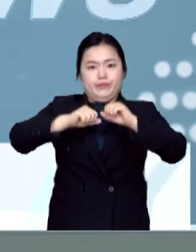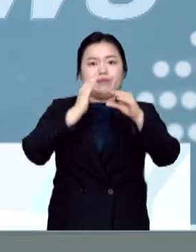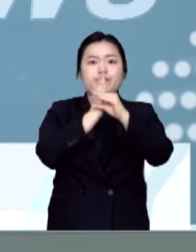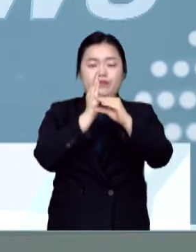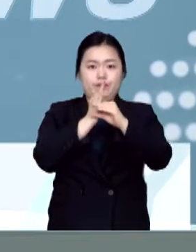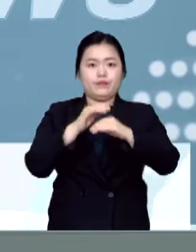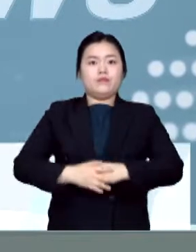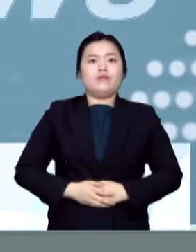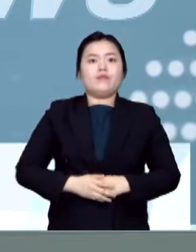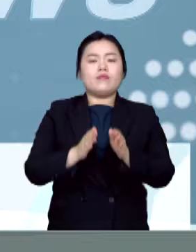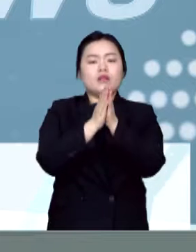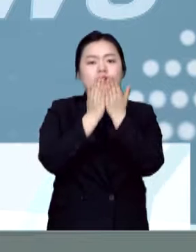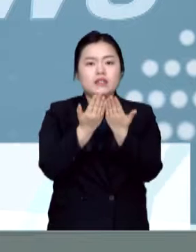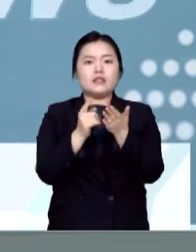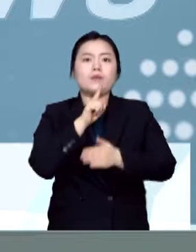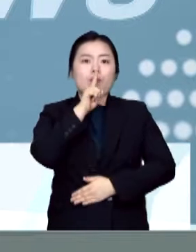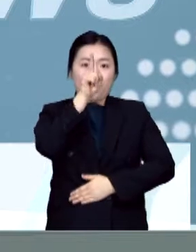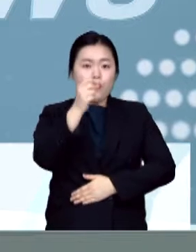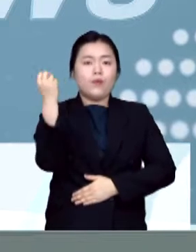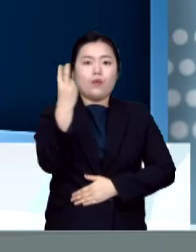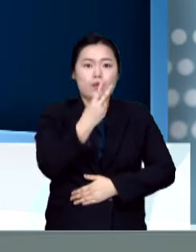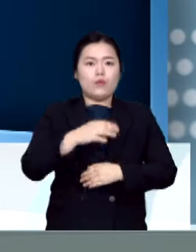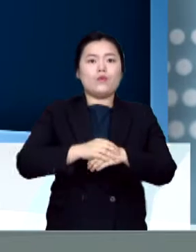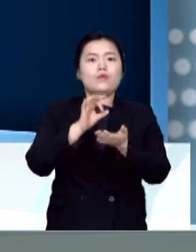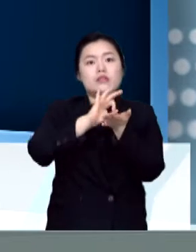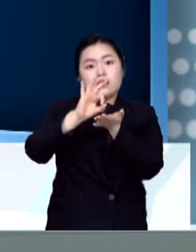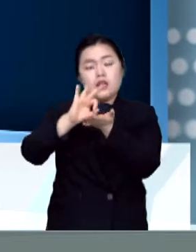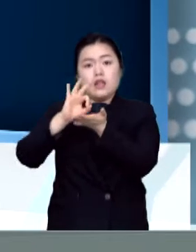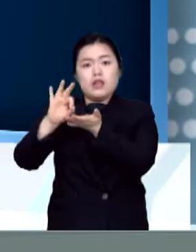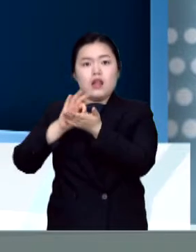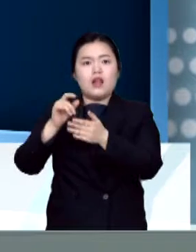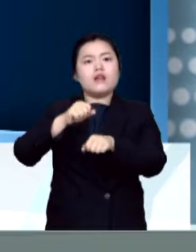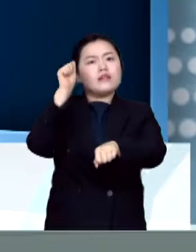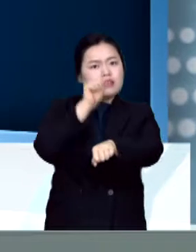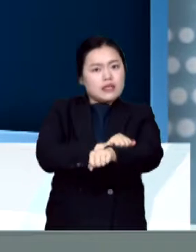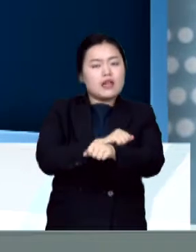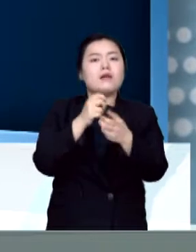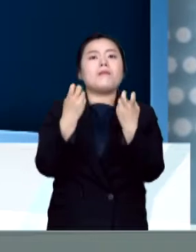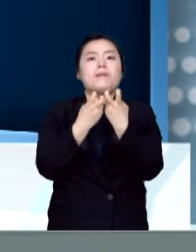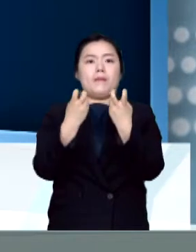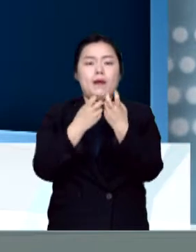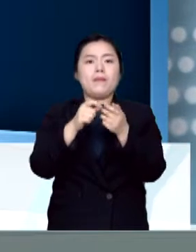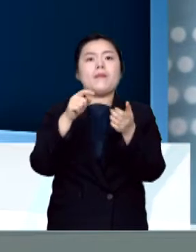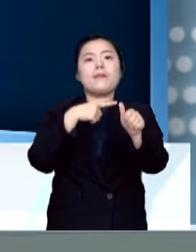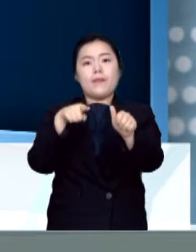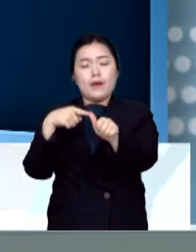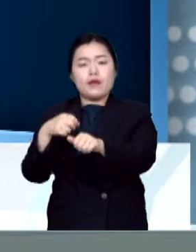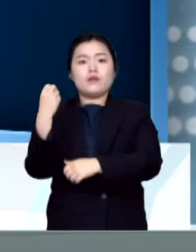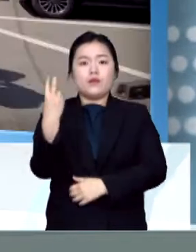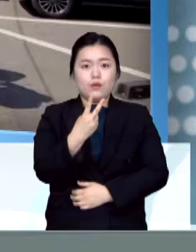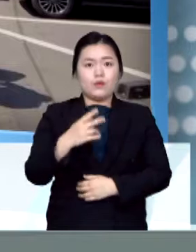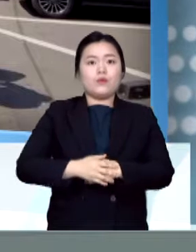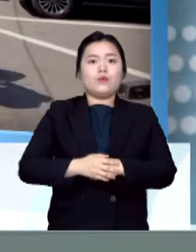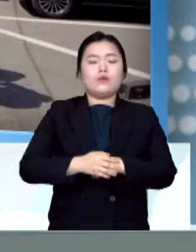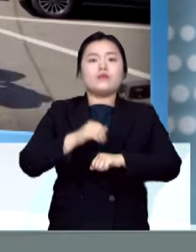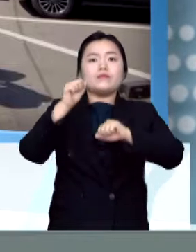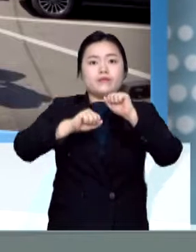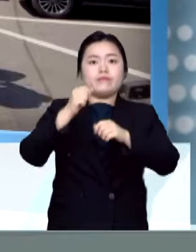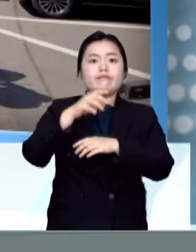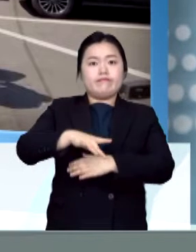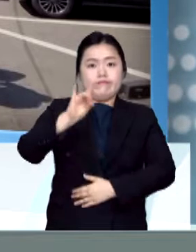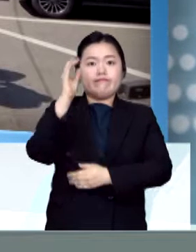있습니다. 코로나19 백서 발행을 비롯해 재난기본소득의 슬기로운 소비생활 안내 등 안양시에서 추진하는